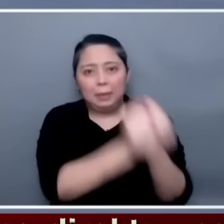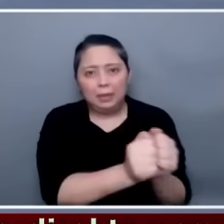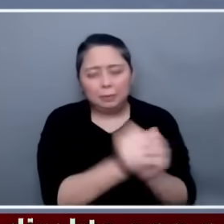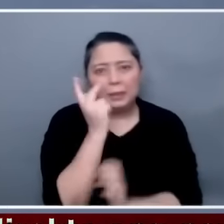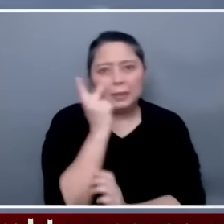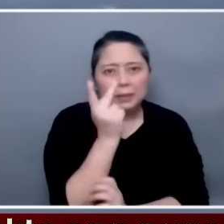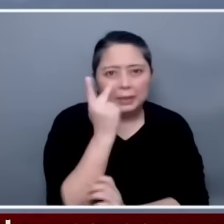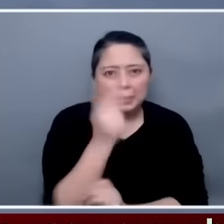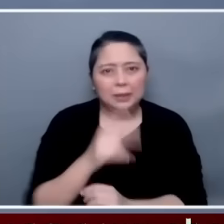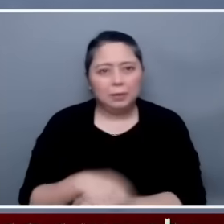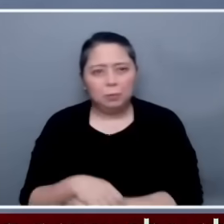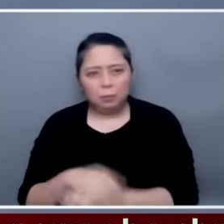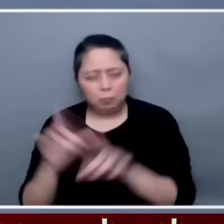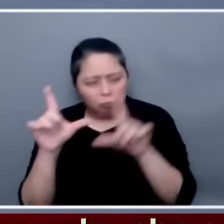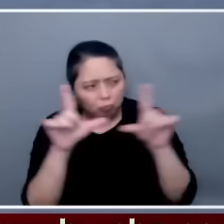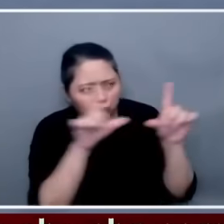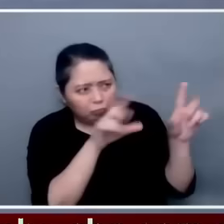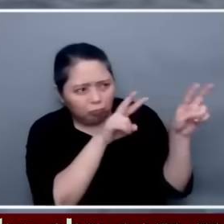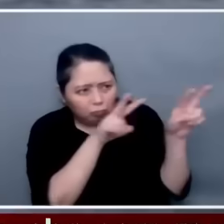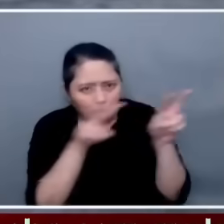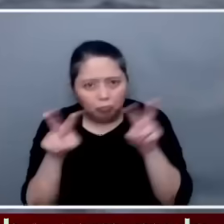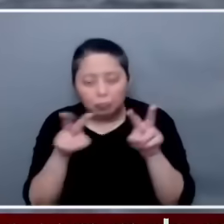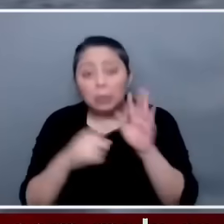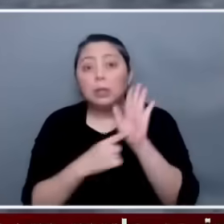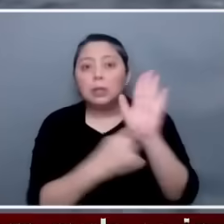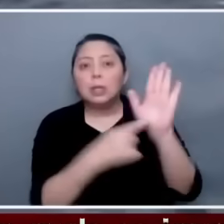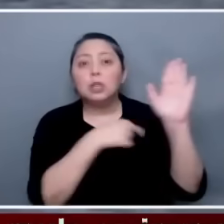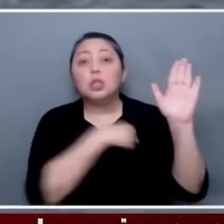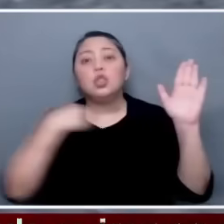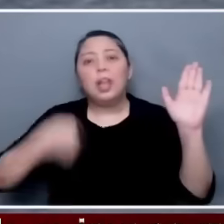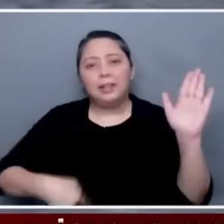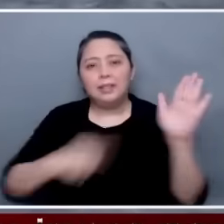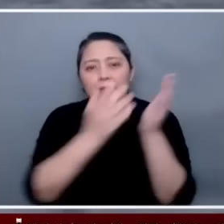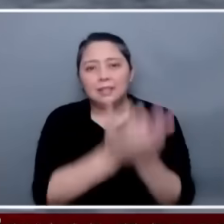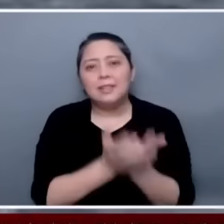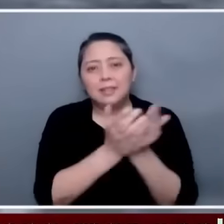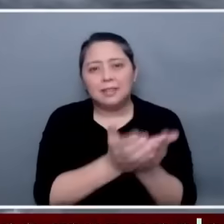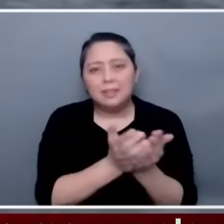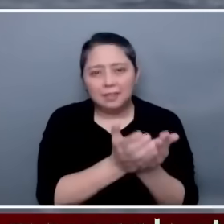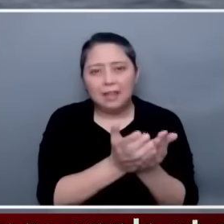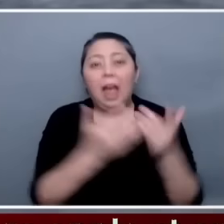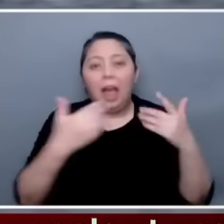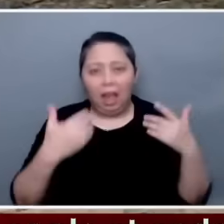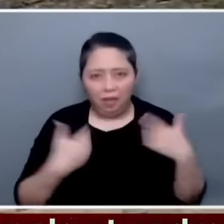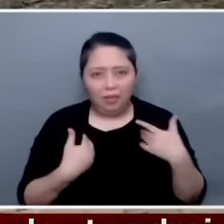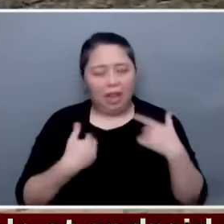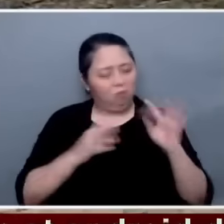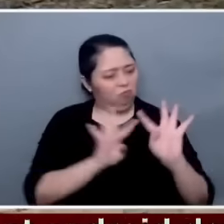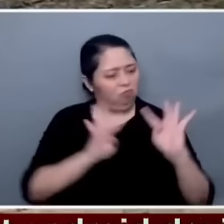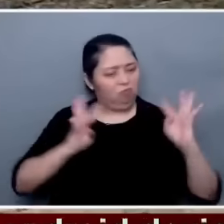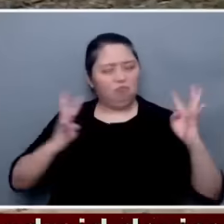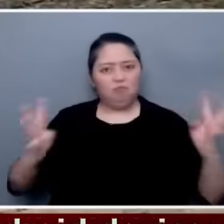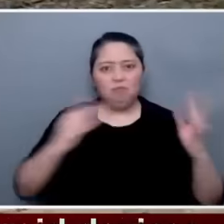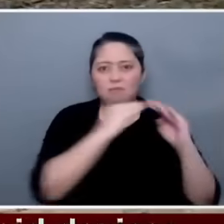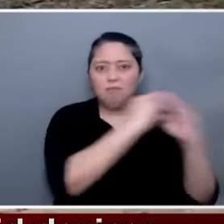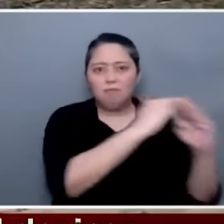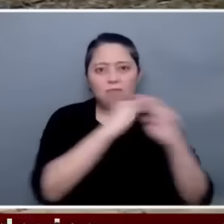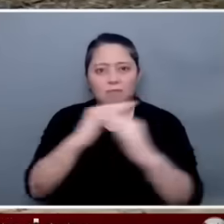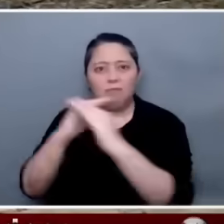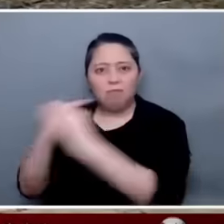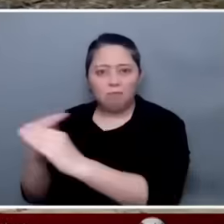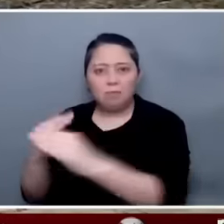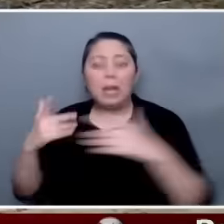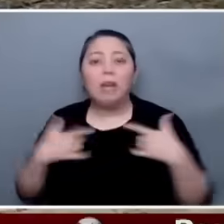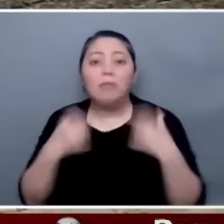Ikinwento nila na nakapwesto ang mga Chinese vessel sa bahagi ng dagat na maraming isda. Kaya nagtsatsaga ang mga mangingisdang